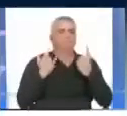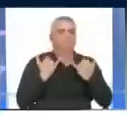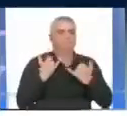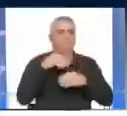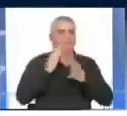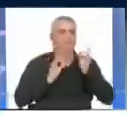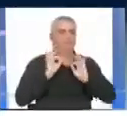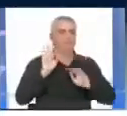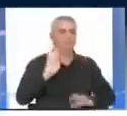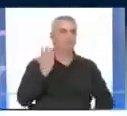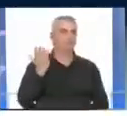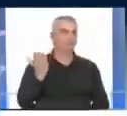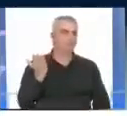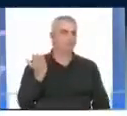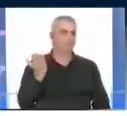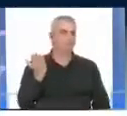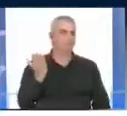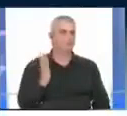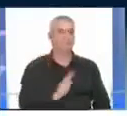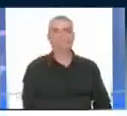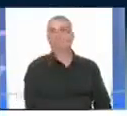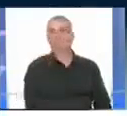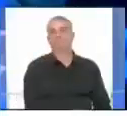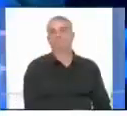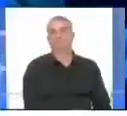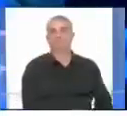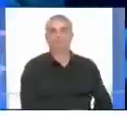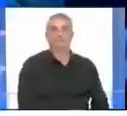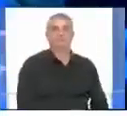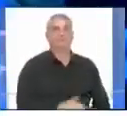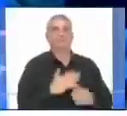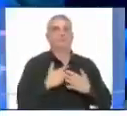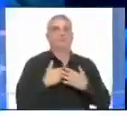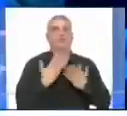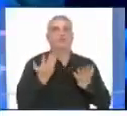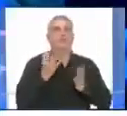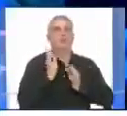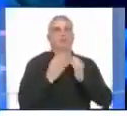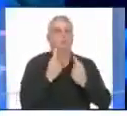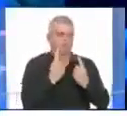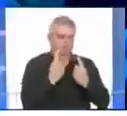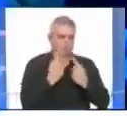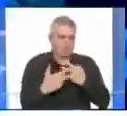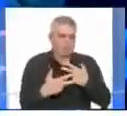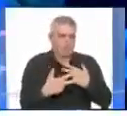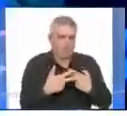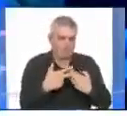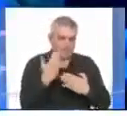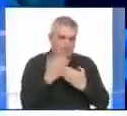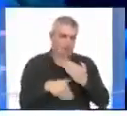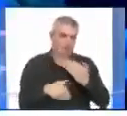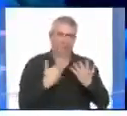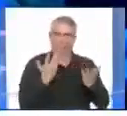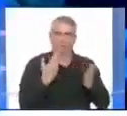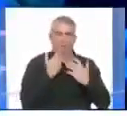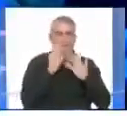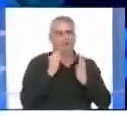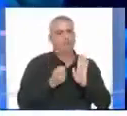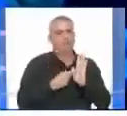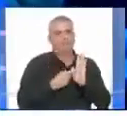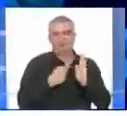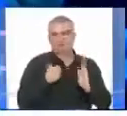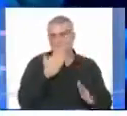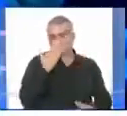במשפט נתניהו? תראה, אז אין למעשה, המשפט עצמו מתקרב לסוף פרשת התביעה. אני